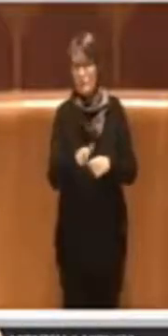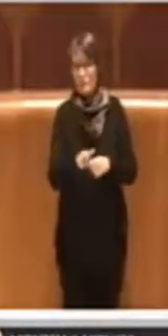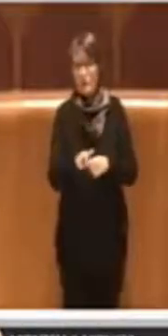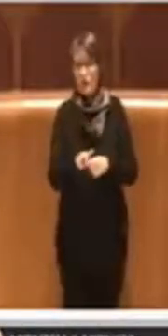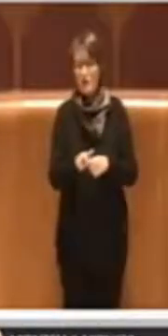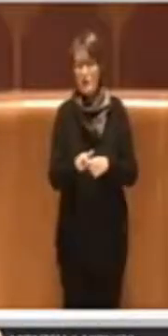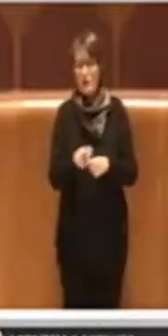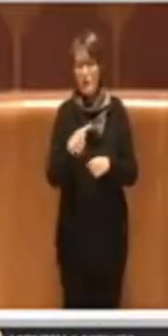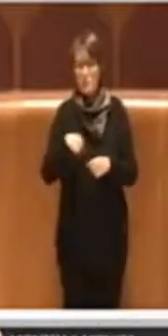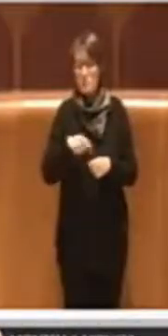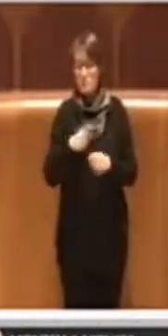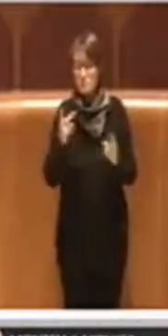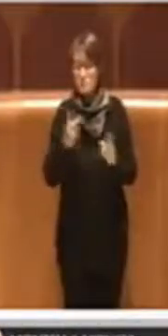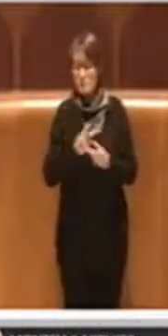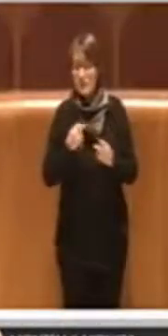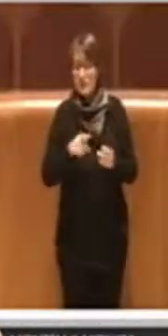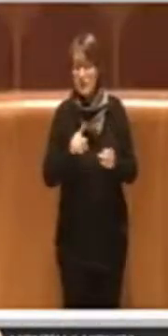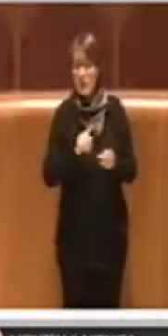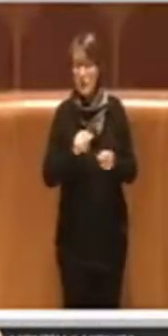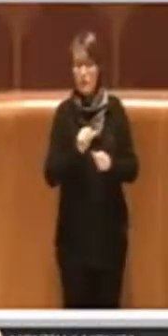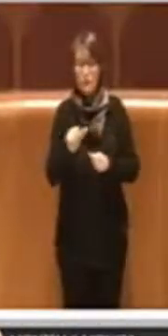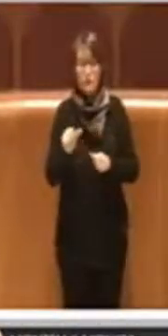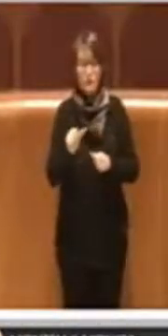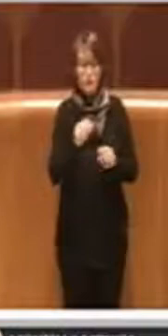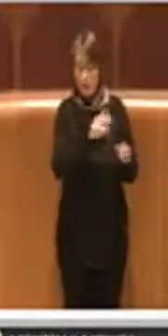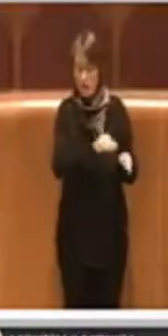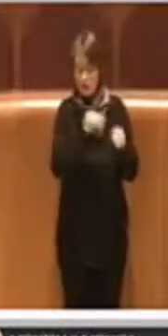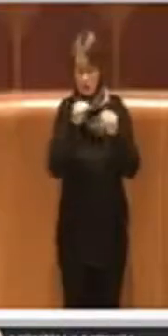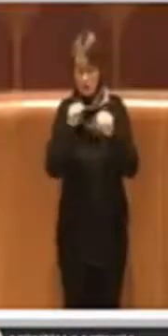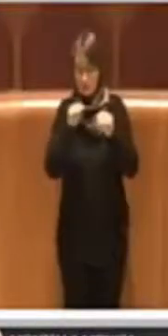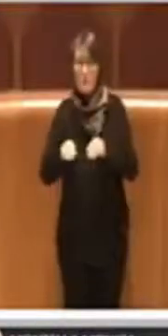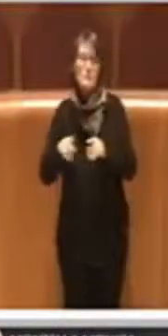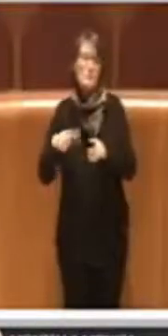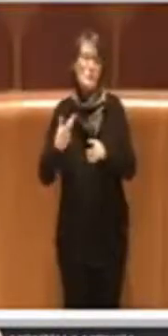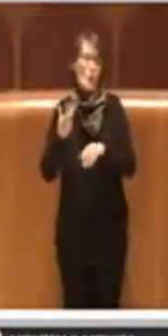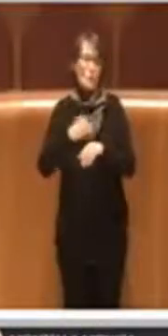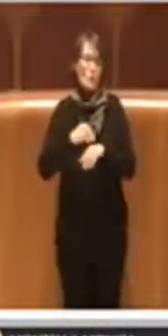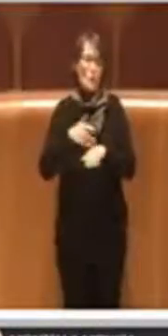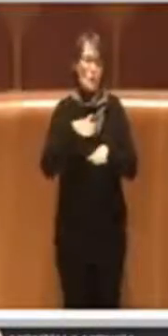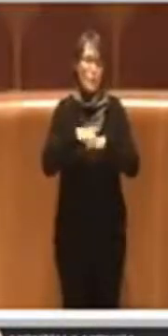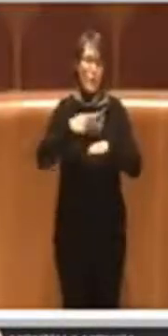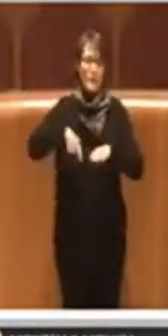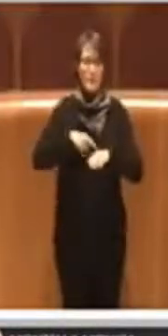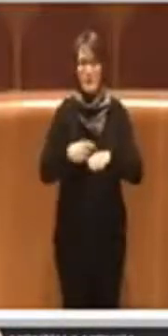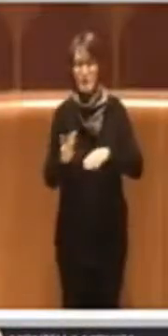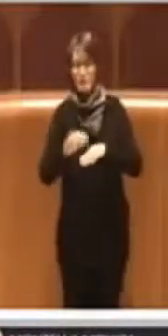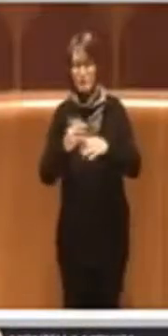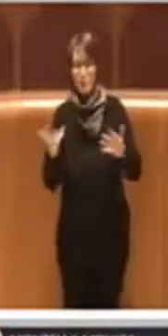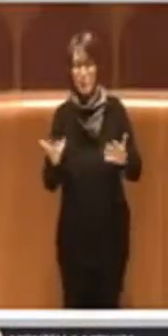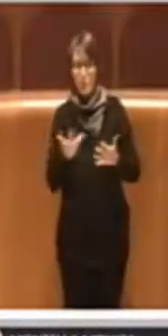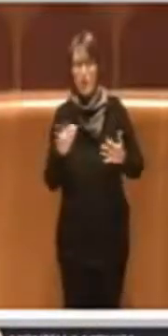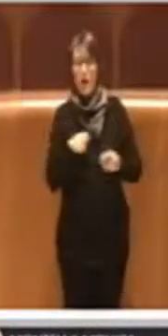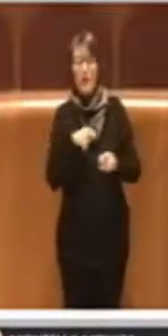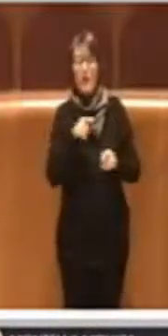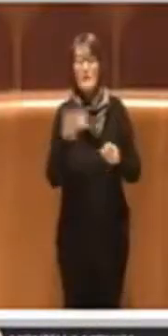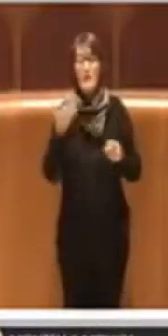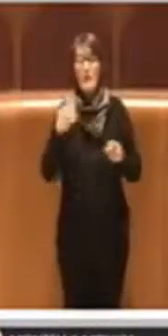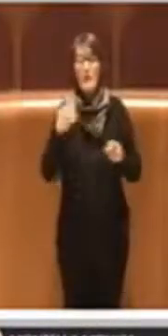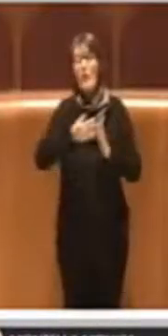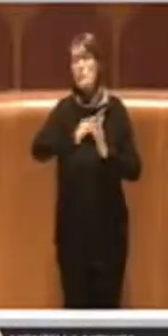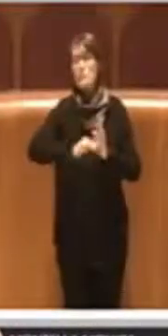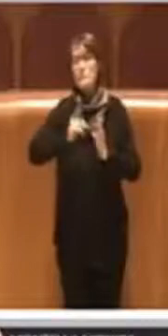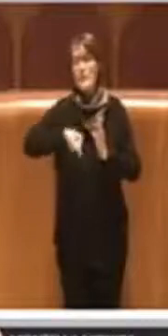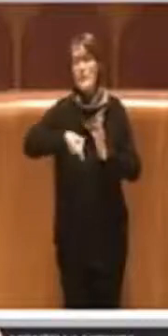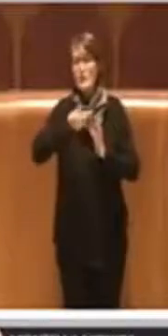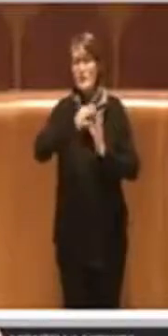semplicemente trasposto con qualche aggiunta in più sulla base dell'esperienza quello che era la disposizione presidenziale numero